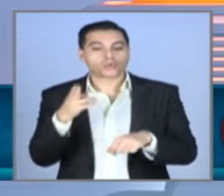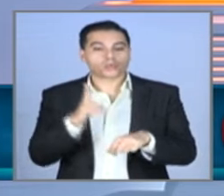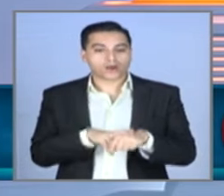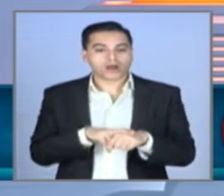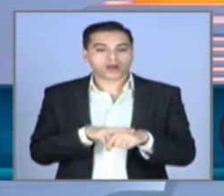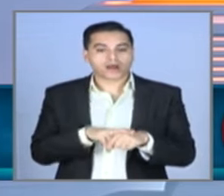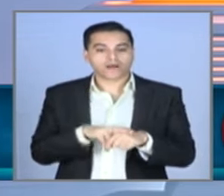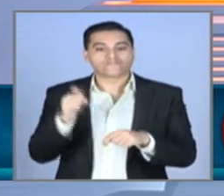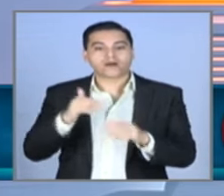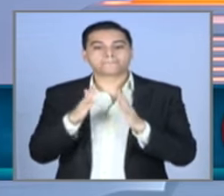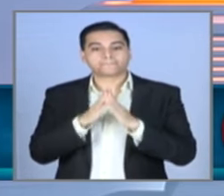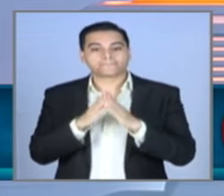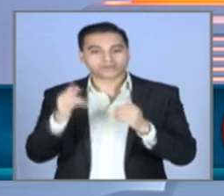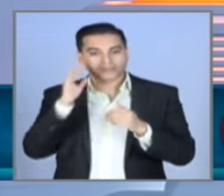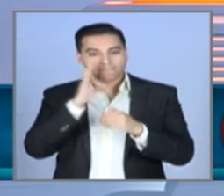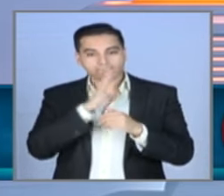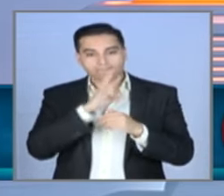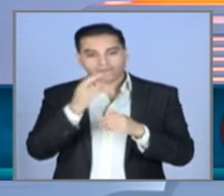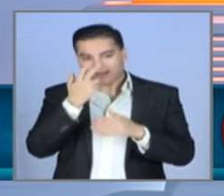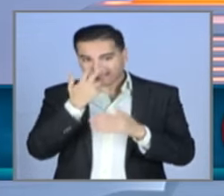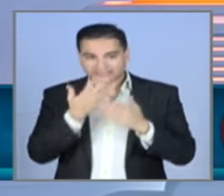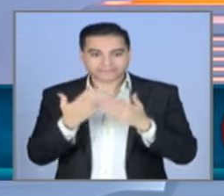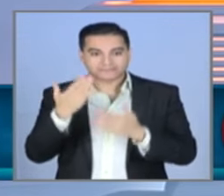دخل مصر في عهد الخديوي إسماعيل